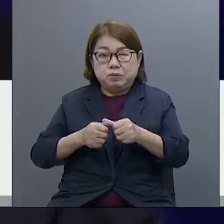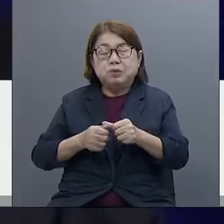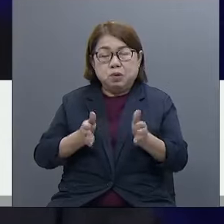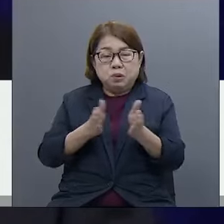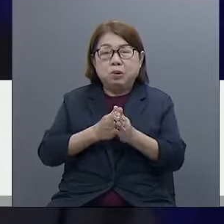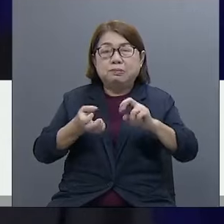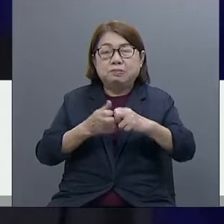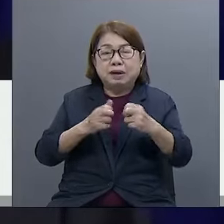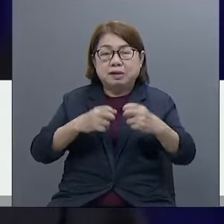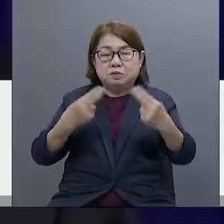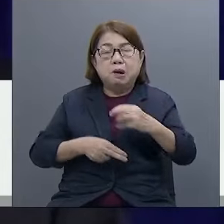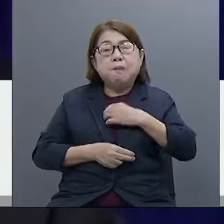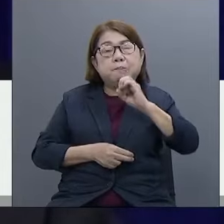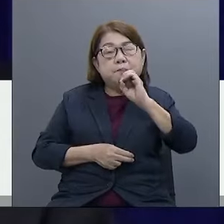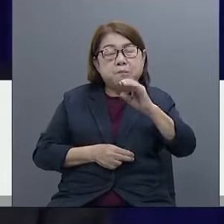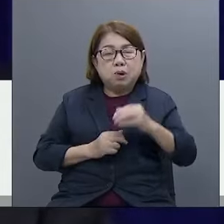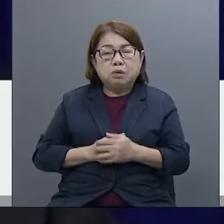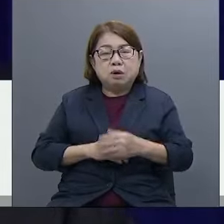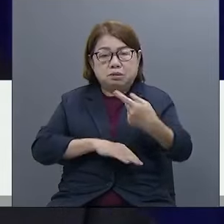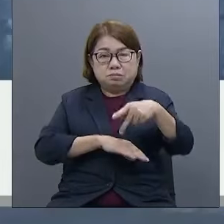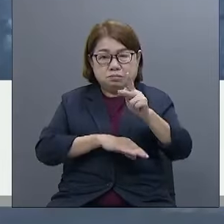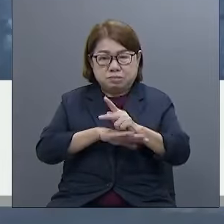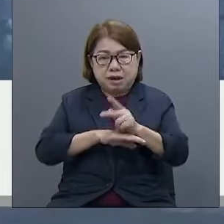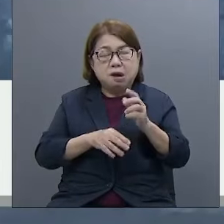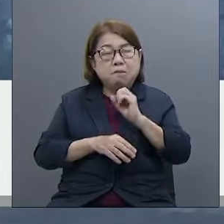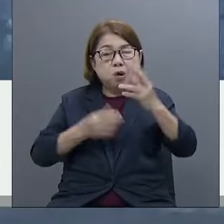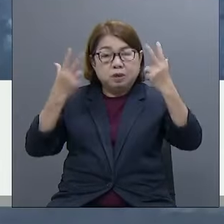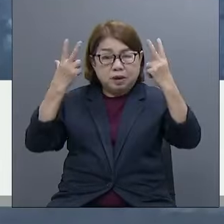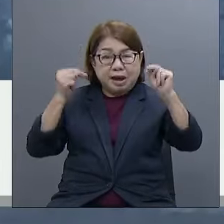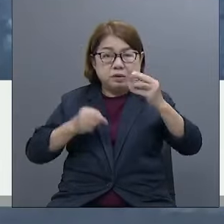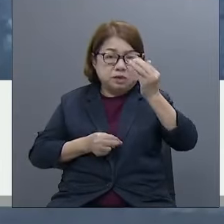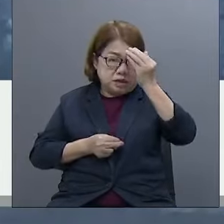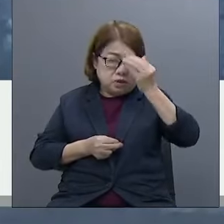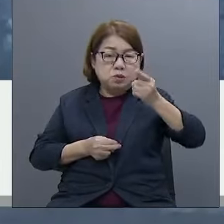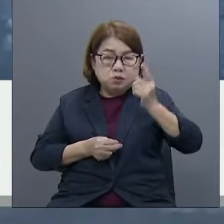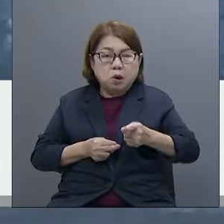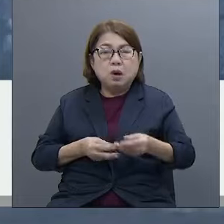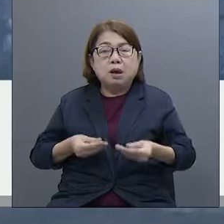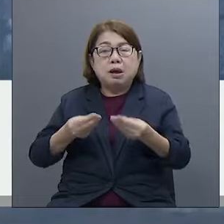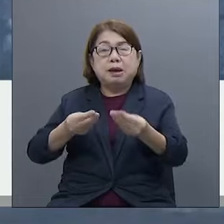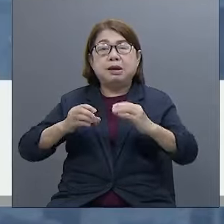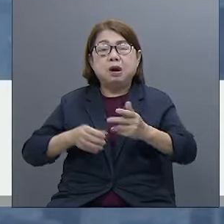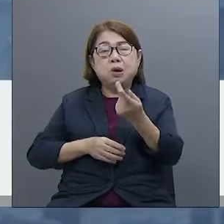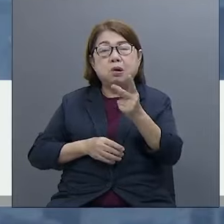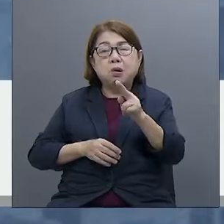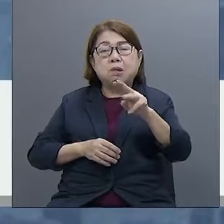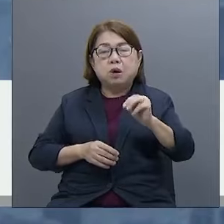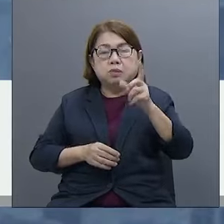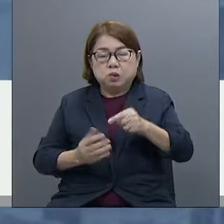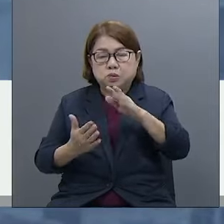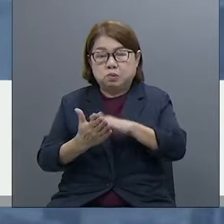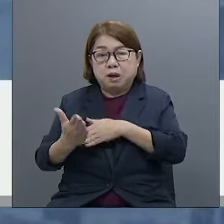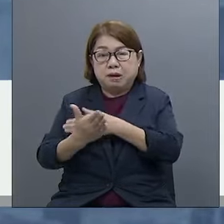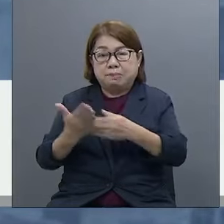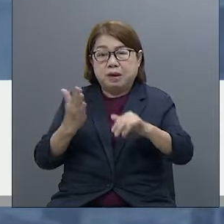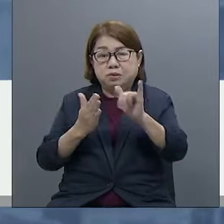ขีดเส้นตายให้เบนจามินเนทันยาฮูนายกรัฐมนตรีจะต้องเปิดทางให้ครม.ทำแผนยุทธศาสตร์6ข้อครับ